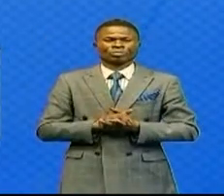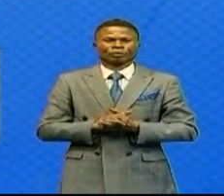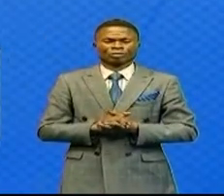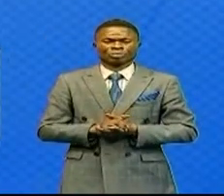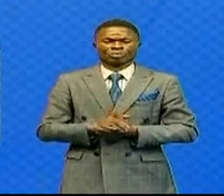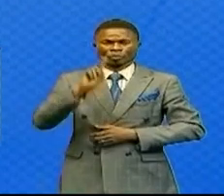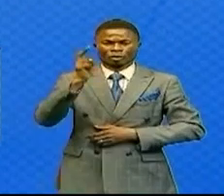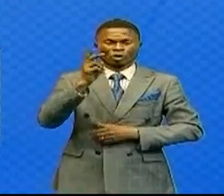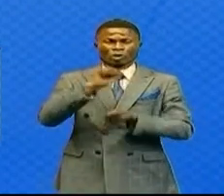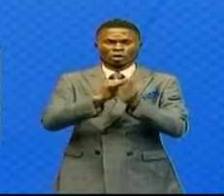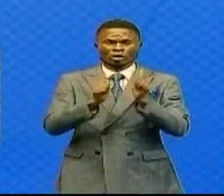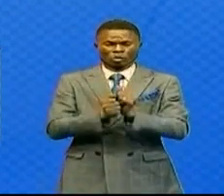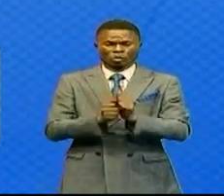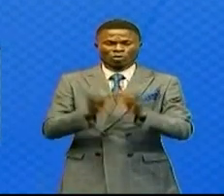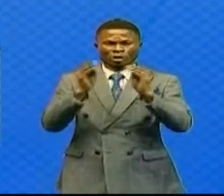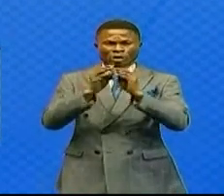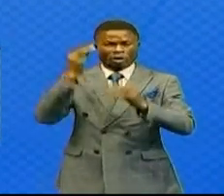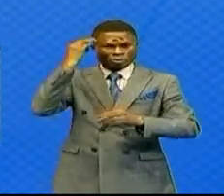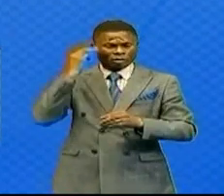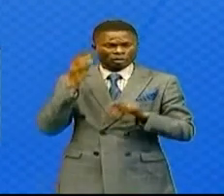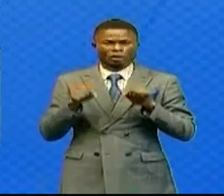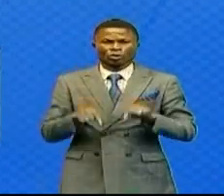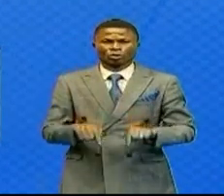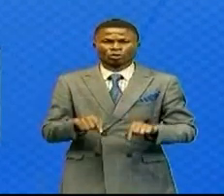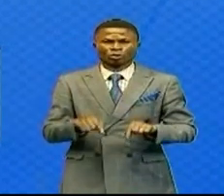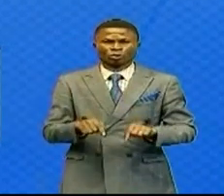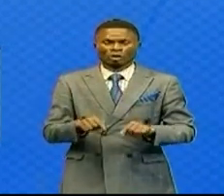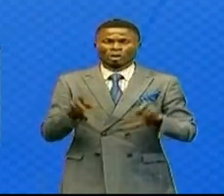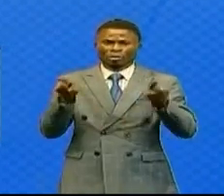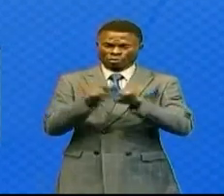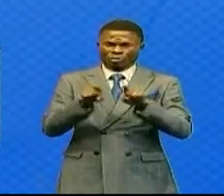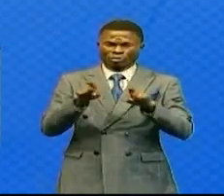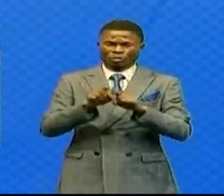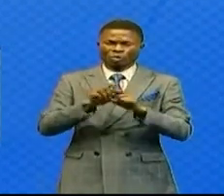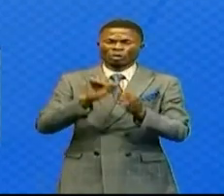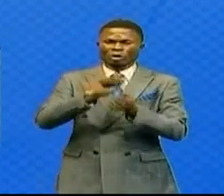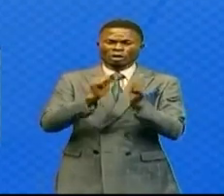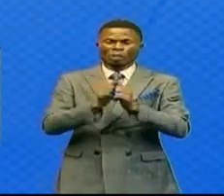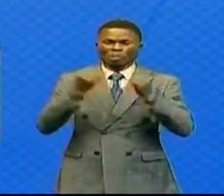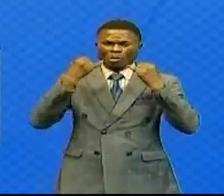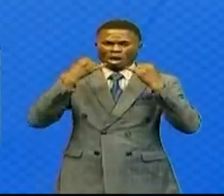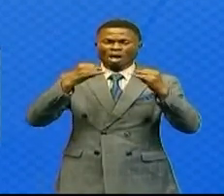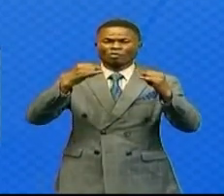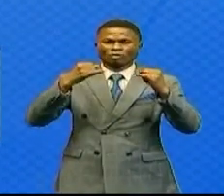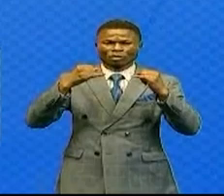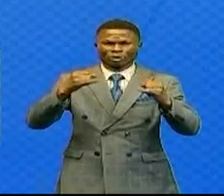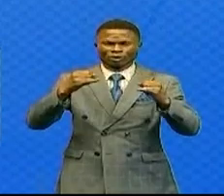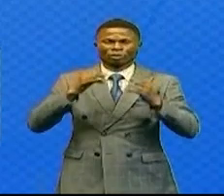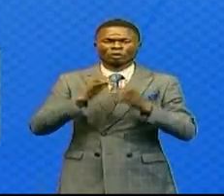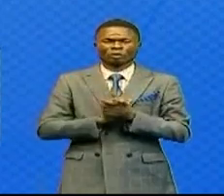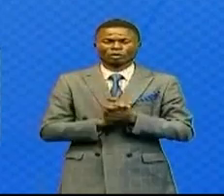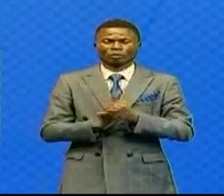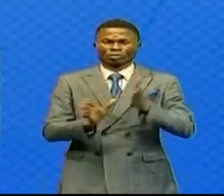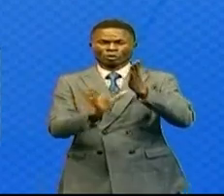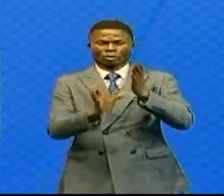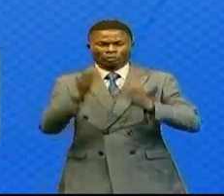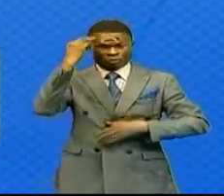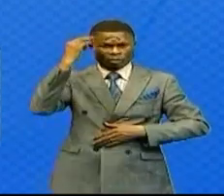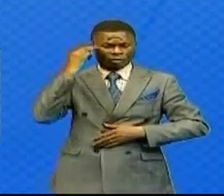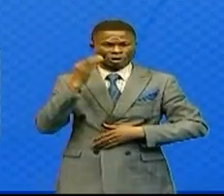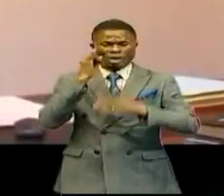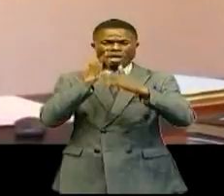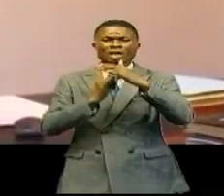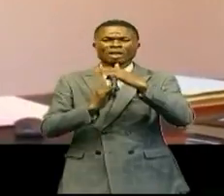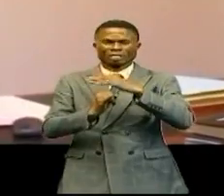Deuxième chapitre du Conseil des ministres de ce jour, relatif aux points d'information. Le vice-ministre de